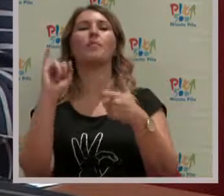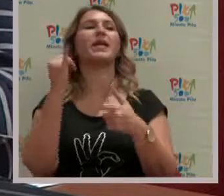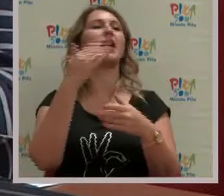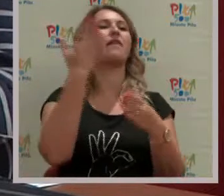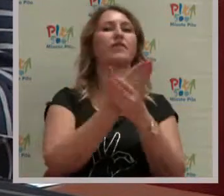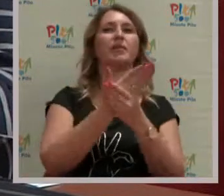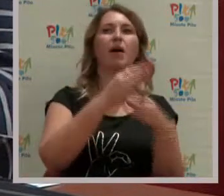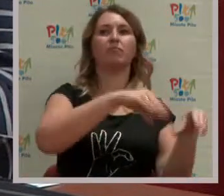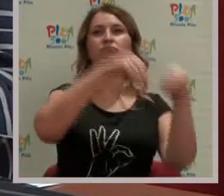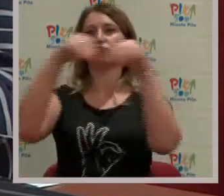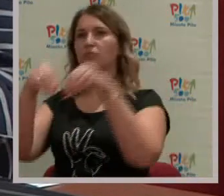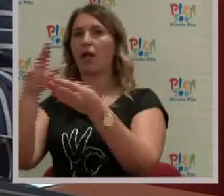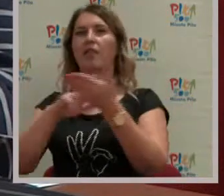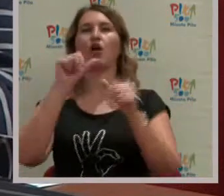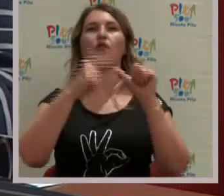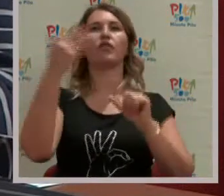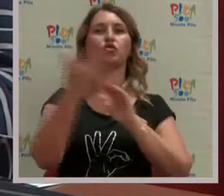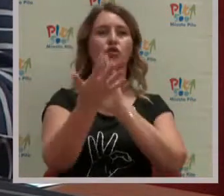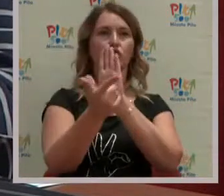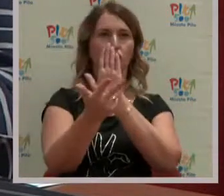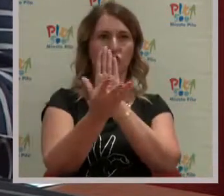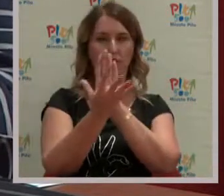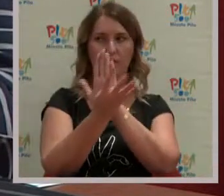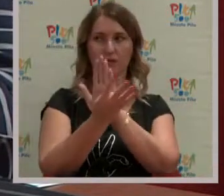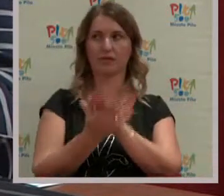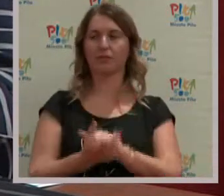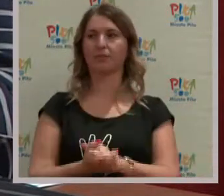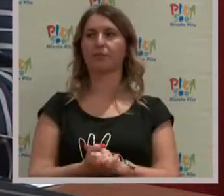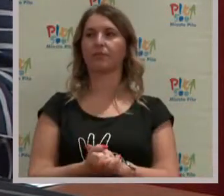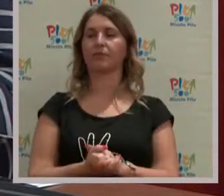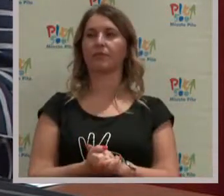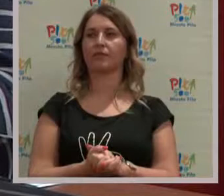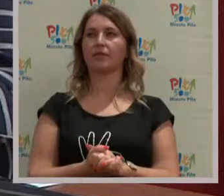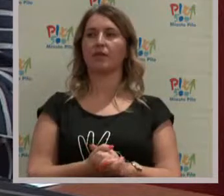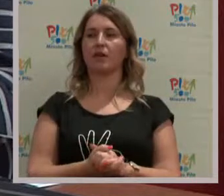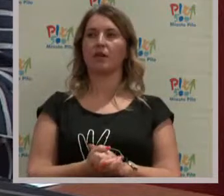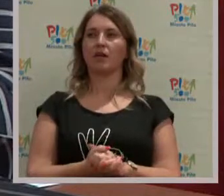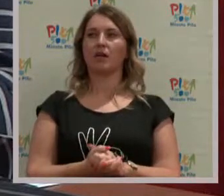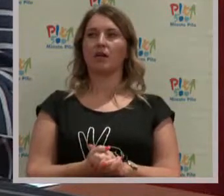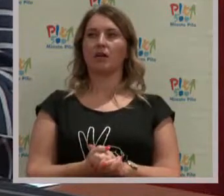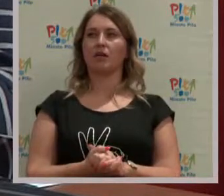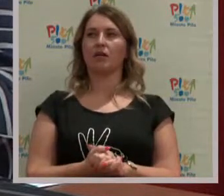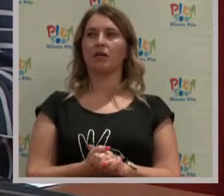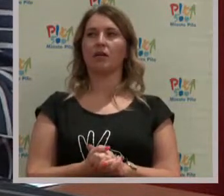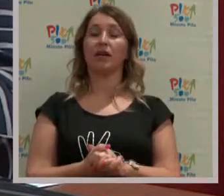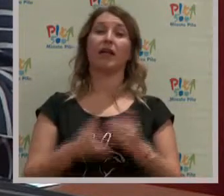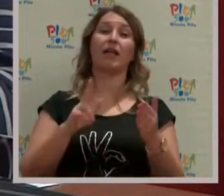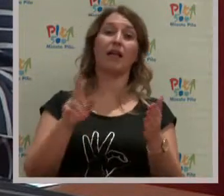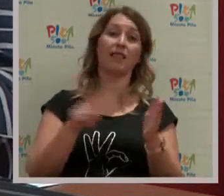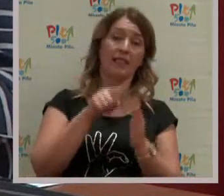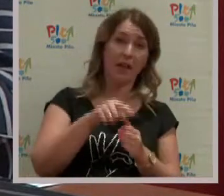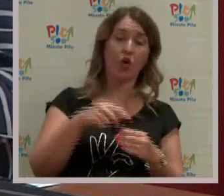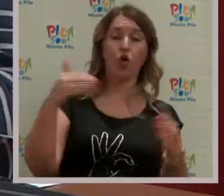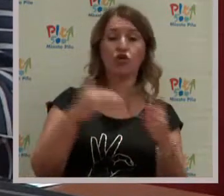się na rok 2019 w związku z tym konieczne jest wprowadzenie tego zadania jako zadanie dwuletnie